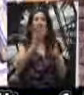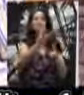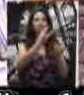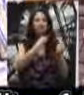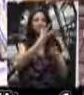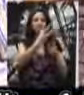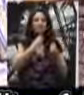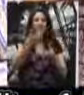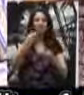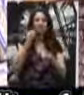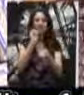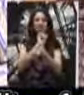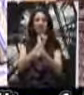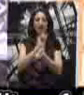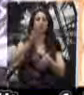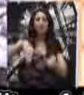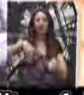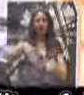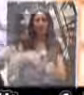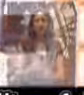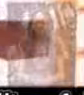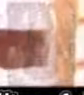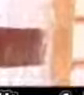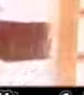حكايات جديدة لسجينات الفقر.